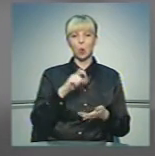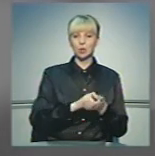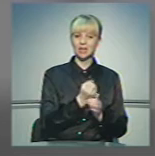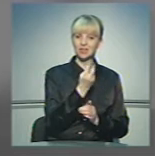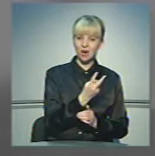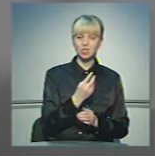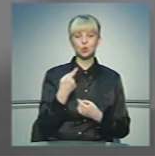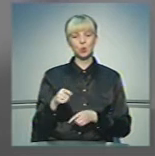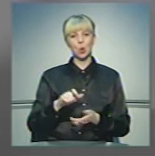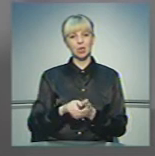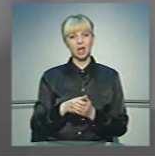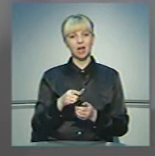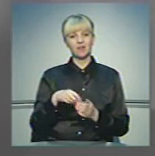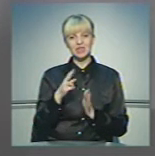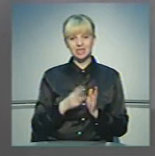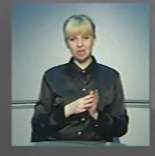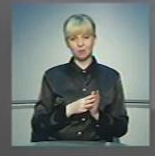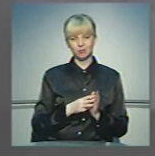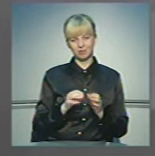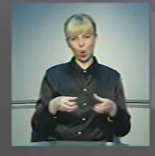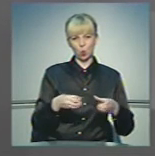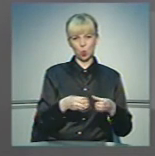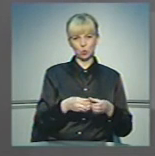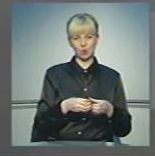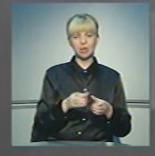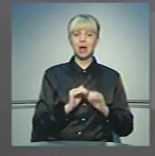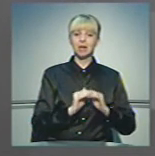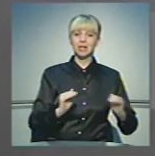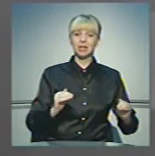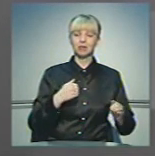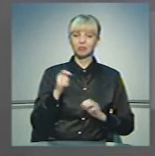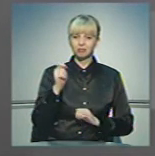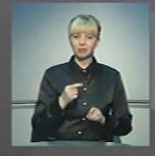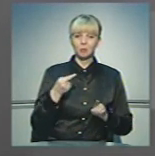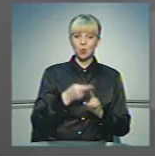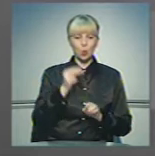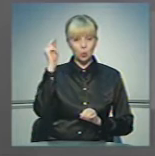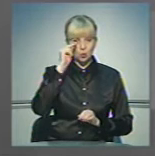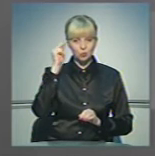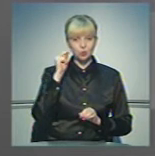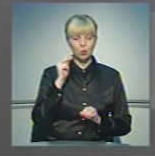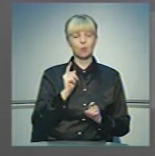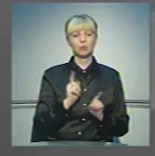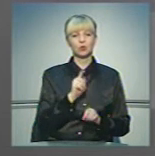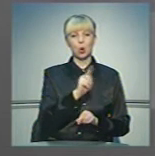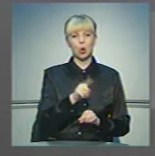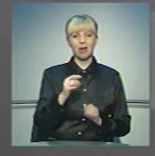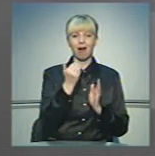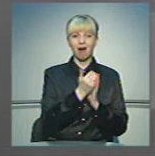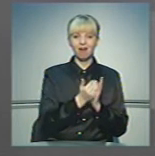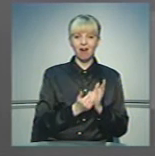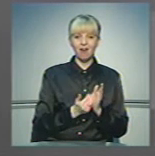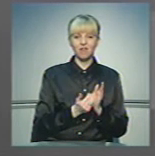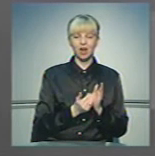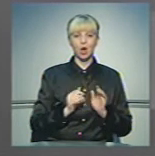12, з другого 18. Це післяурочний час, гуртковий. Для дітей, котрі до нас прибули, плюс у чому? У тому, що їх графік